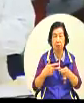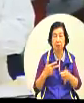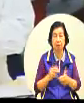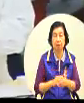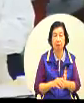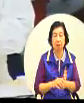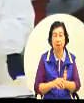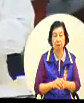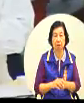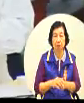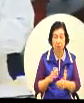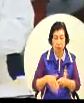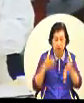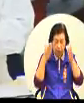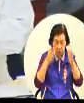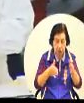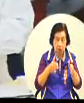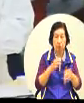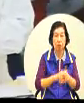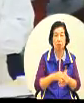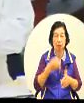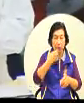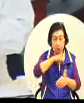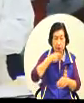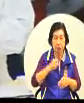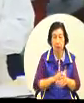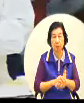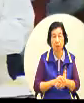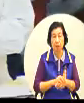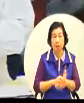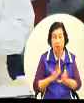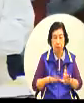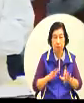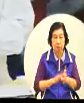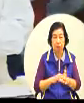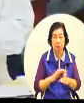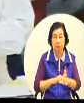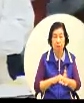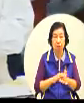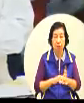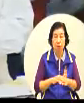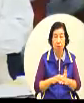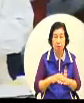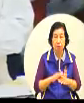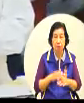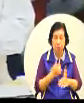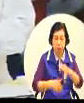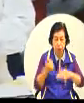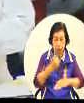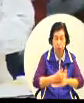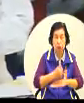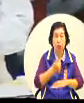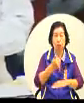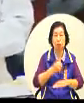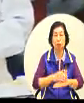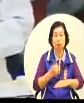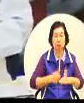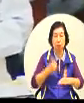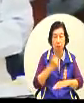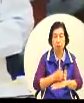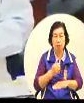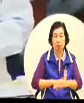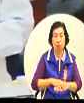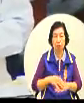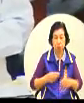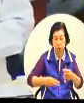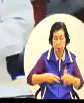了，市长对台湾今日的成就感到光荣，所以我真的佩服我们陈启